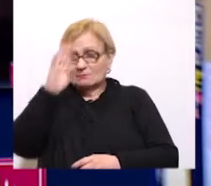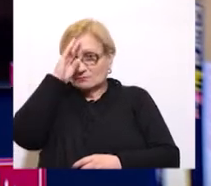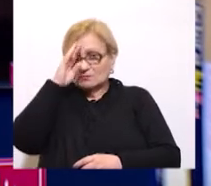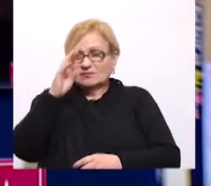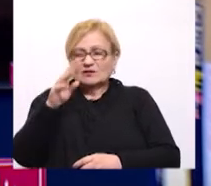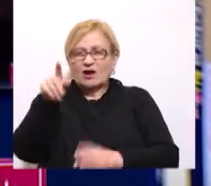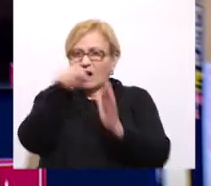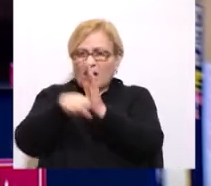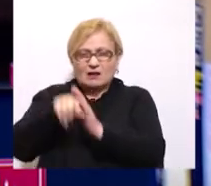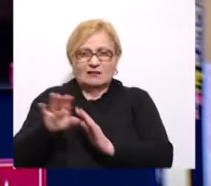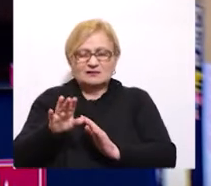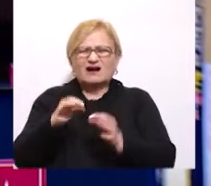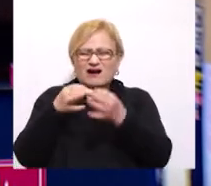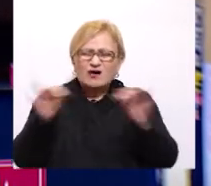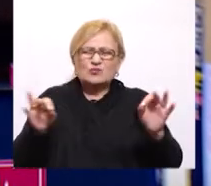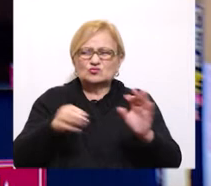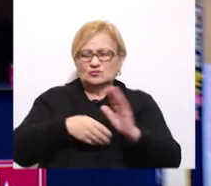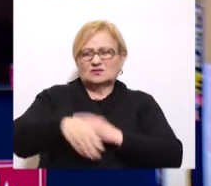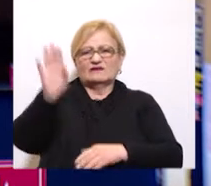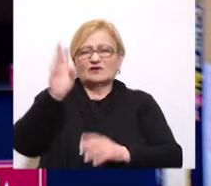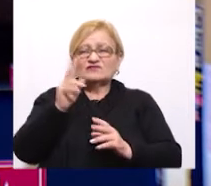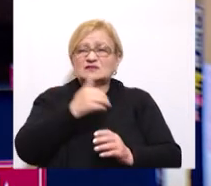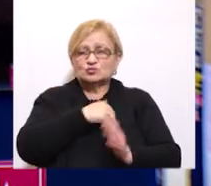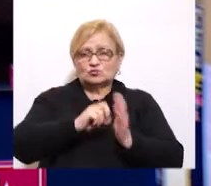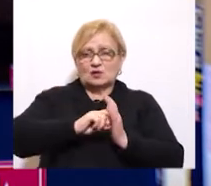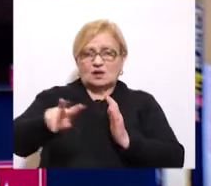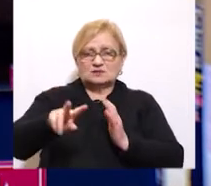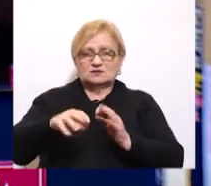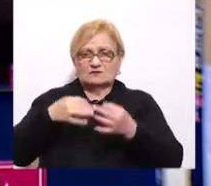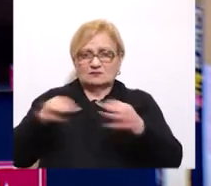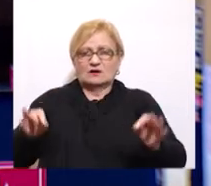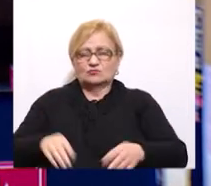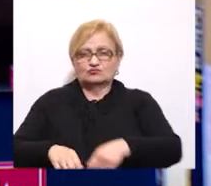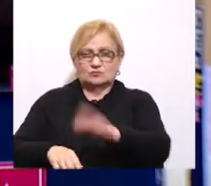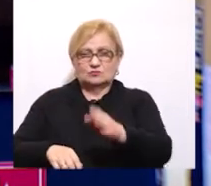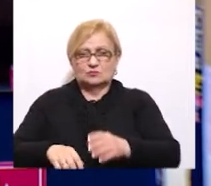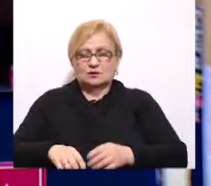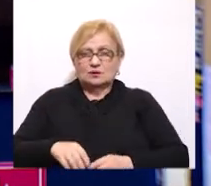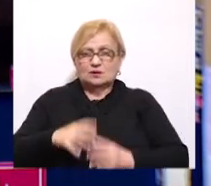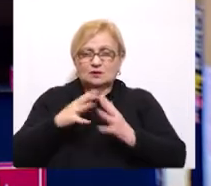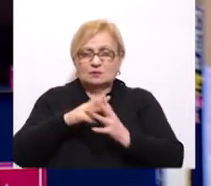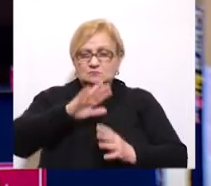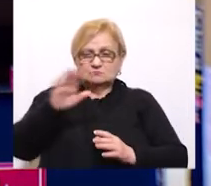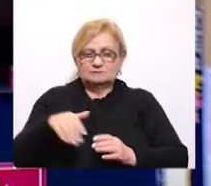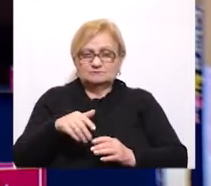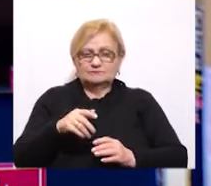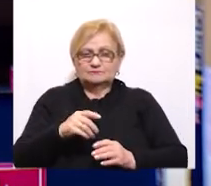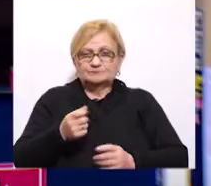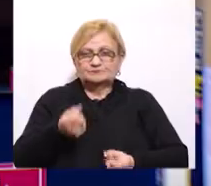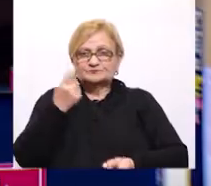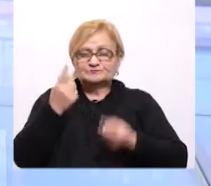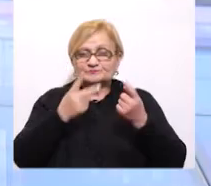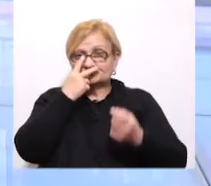მტერზე გაუშვით, გზას ნუშეუკრავთ, გაქცევის საშუალება მიეცითო. ომის შემდეგ ჩნდება